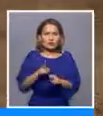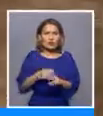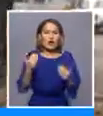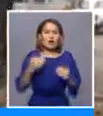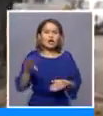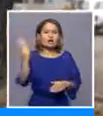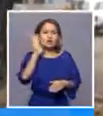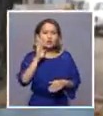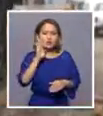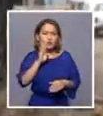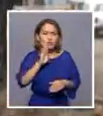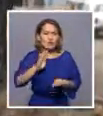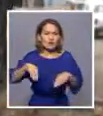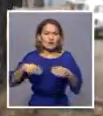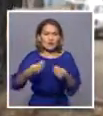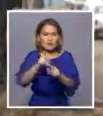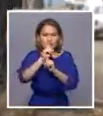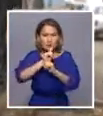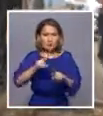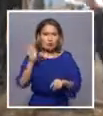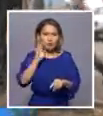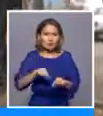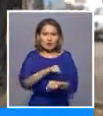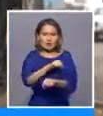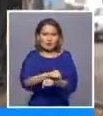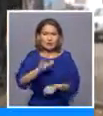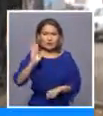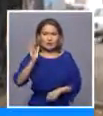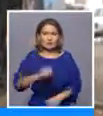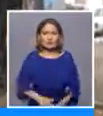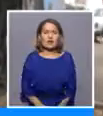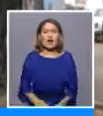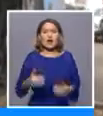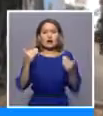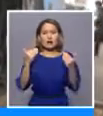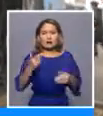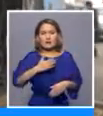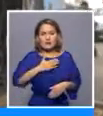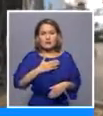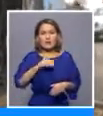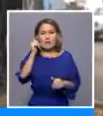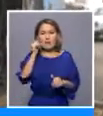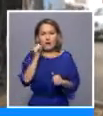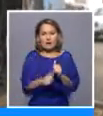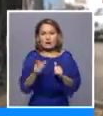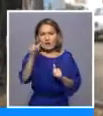мәжбүр. Заң талаптарына сәйкес ауқымды жұмыстар жүргізіледі, себебі алдын ала ескерту беріледі, содан